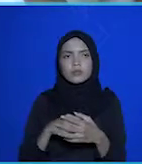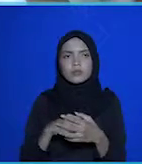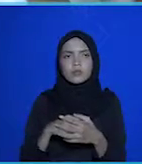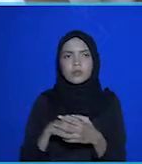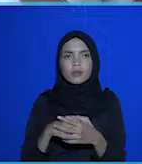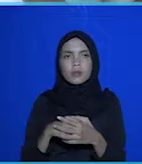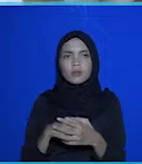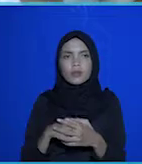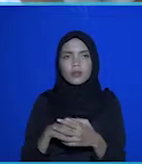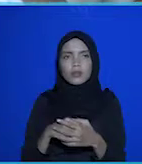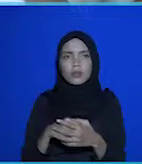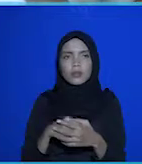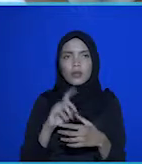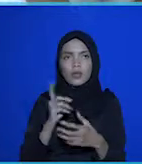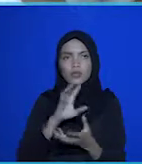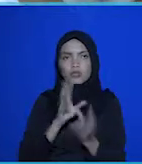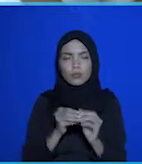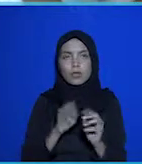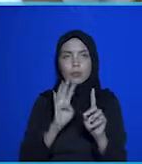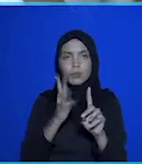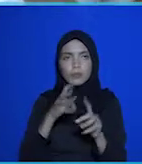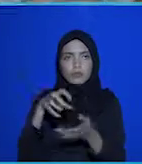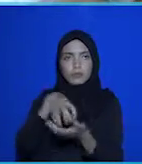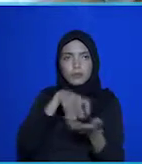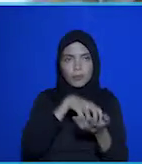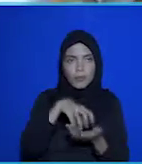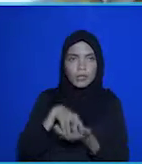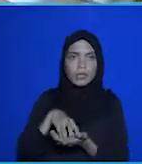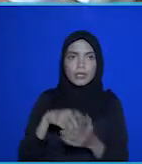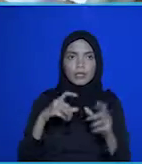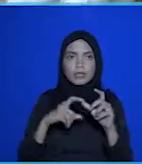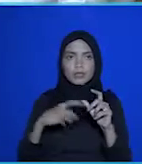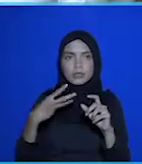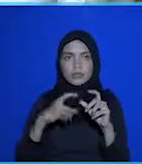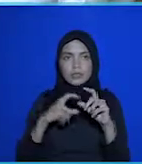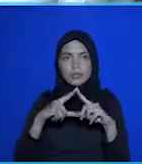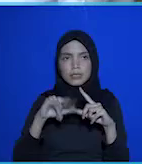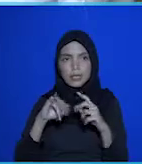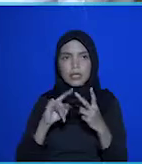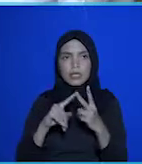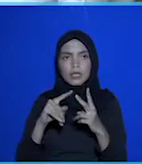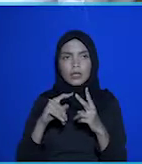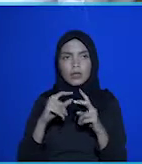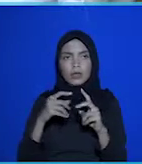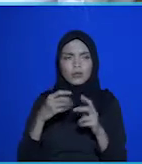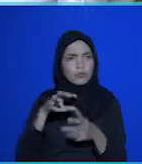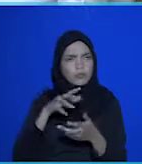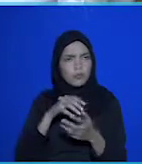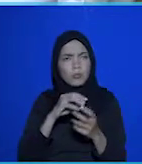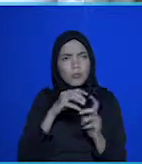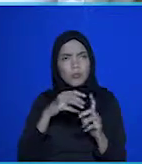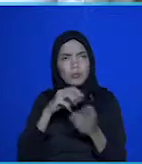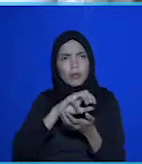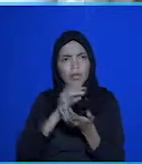mendapatkan di 14 titik, yaitu di Sesai, Tete Batu, Kota Raja, Sukian, Teh